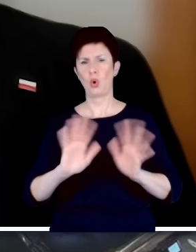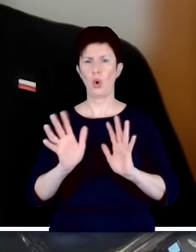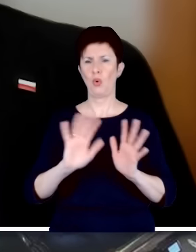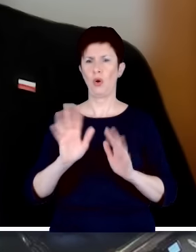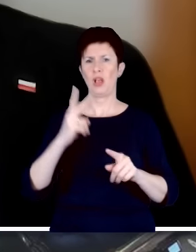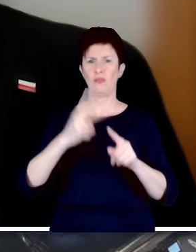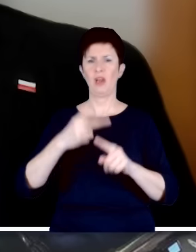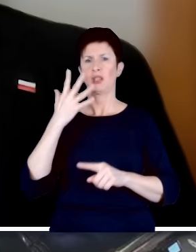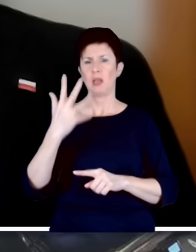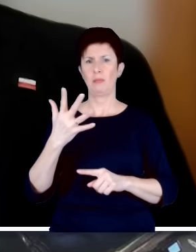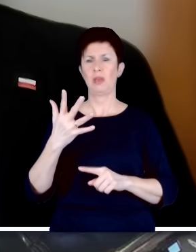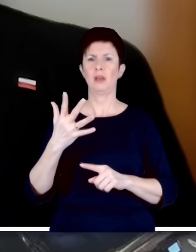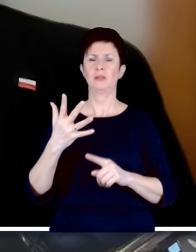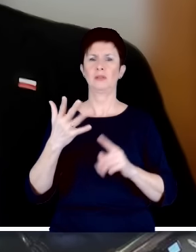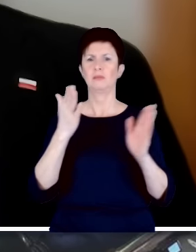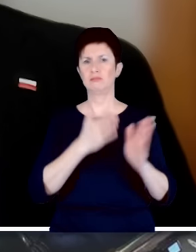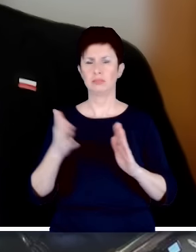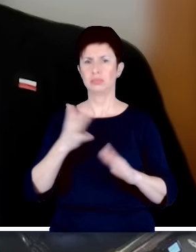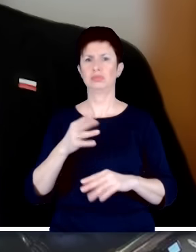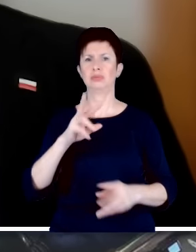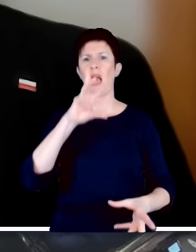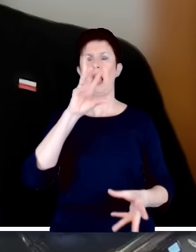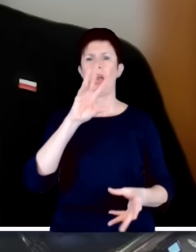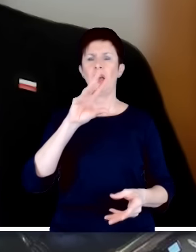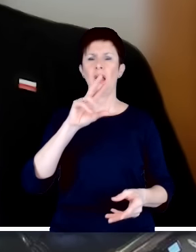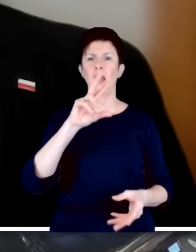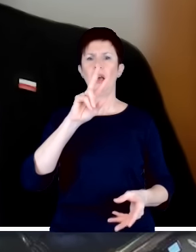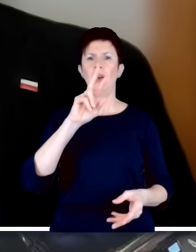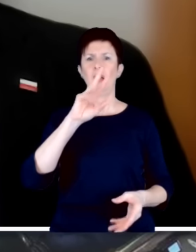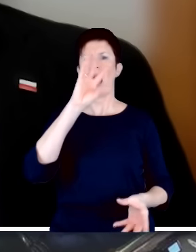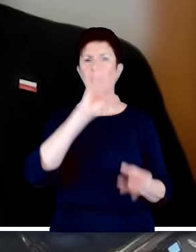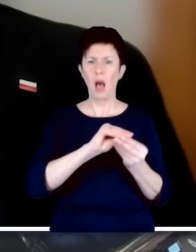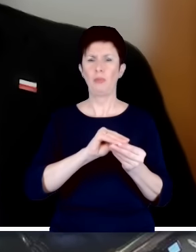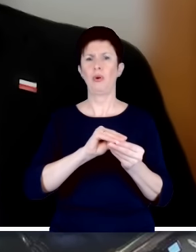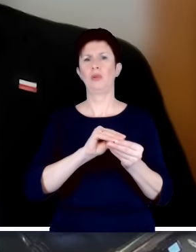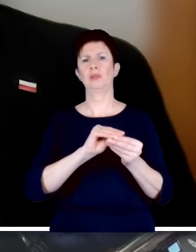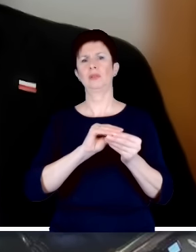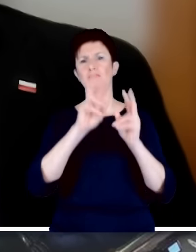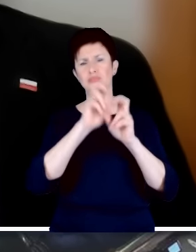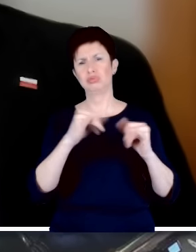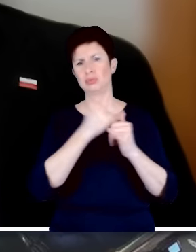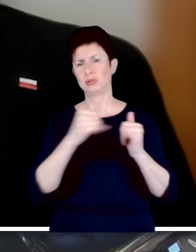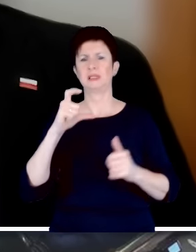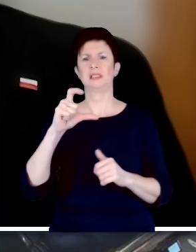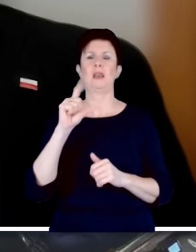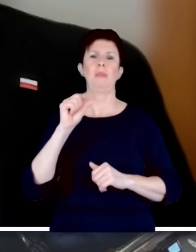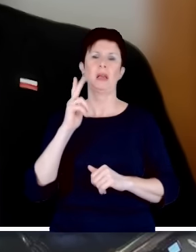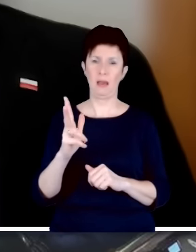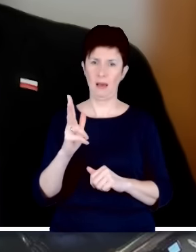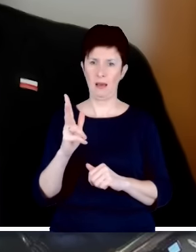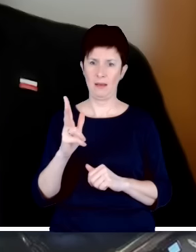opracowań, studiów, raportów na temat CPK, czy Centralnego Portu Lotniczego wcześniej. Wszystkie